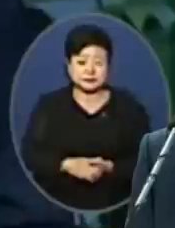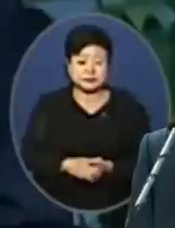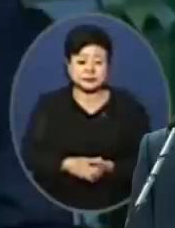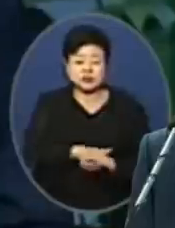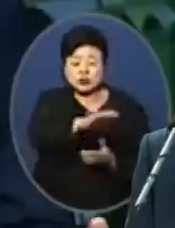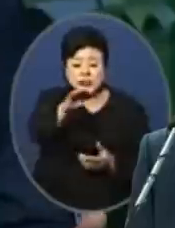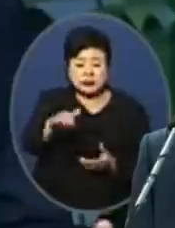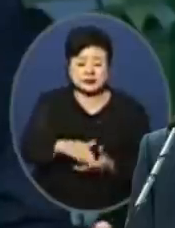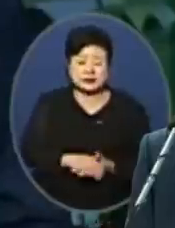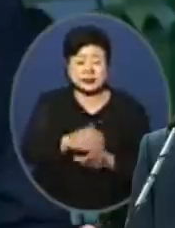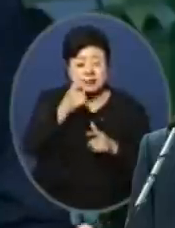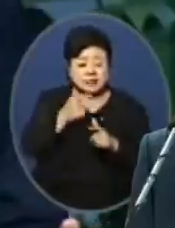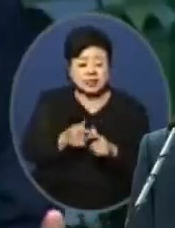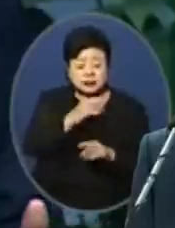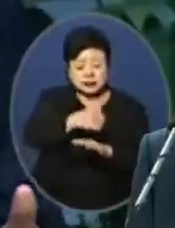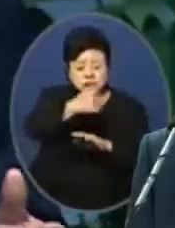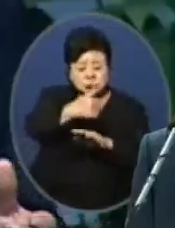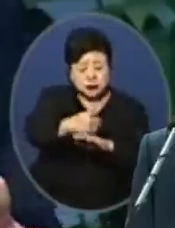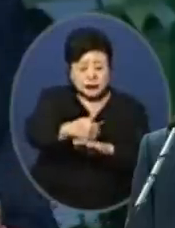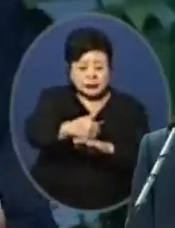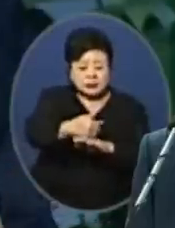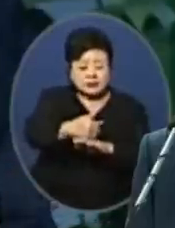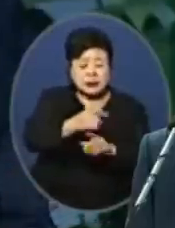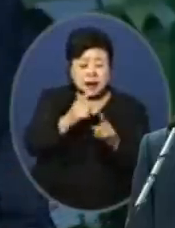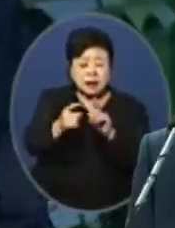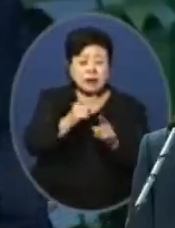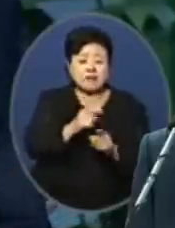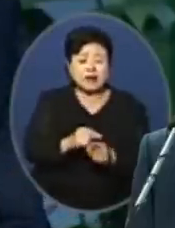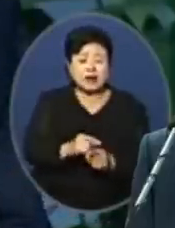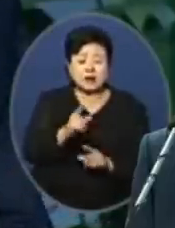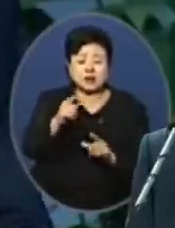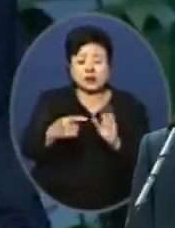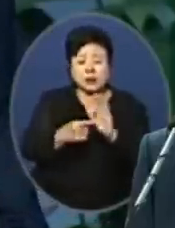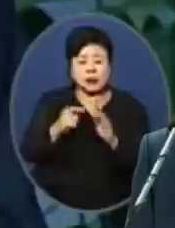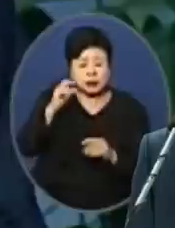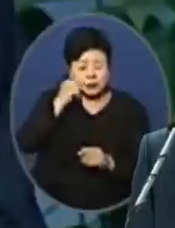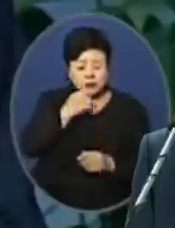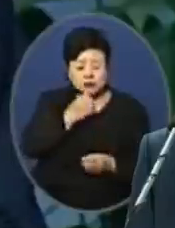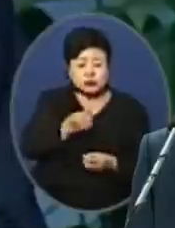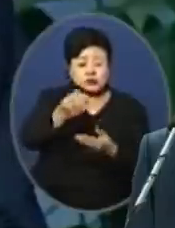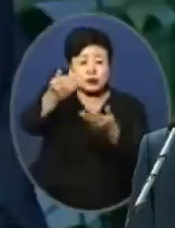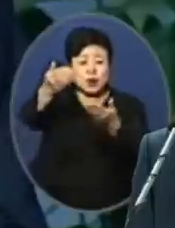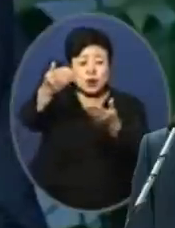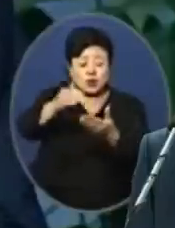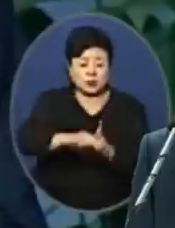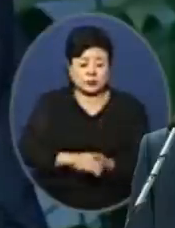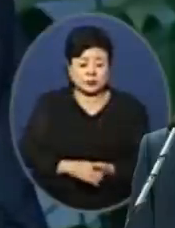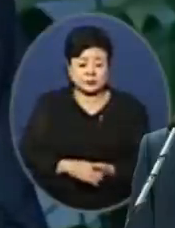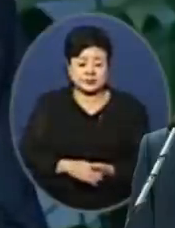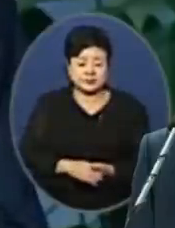그러므로 우리는 예수 그리스도라는 말로 생명할 수 없는 축복의